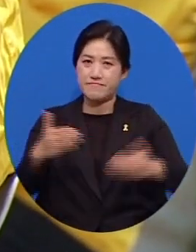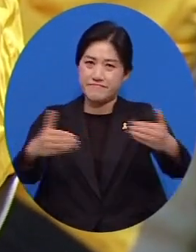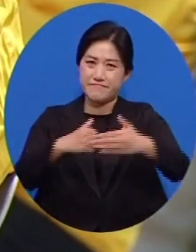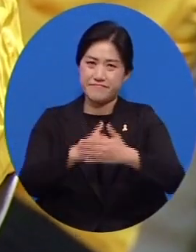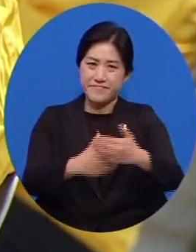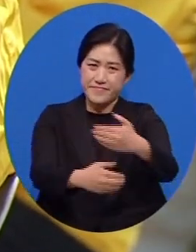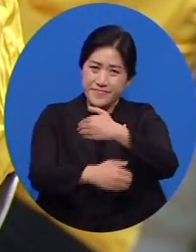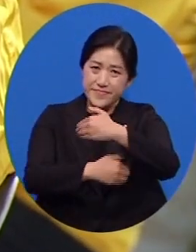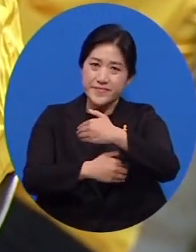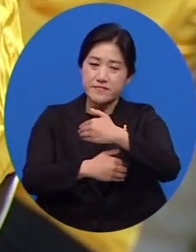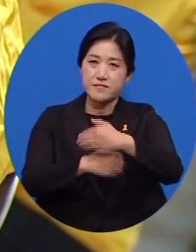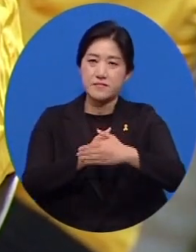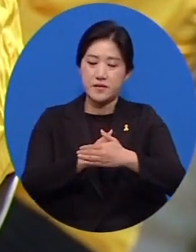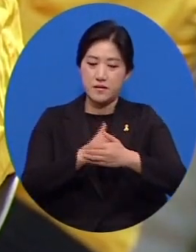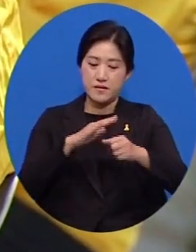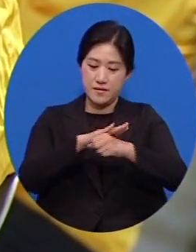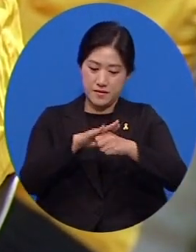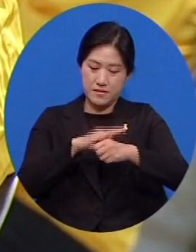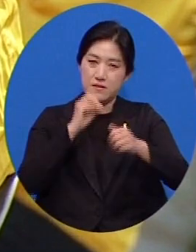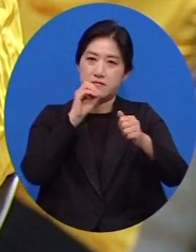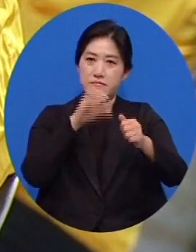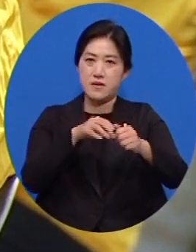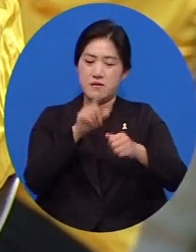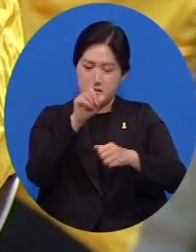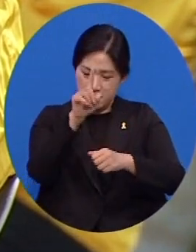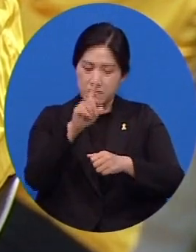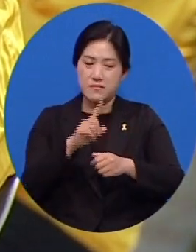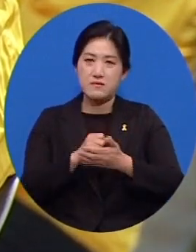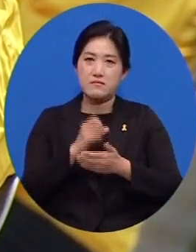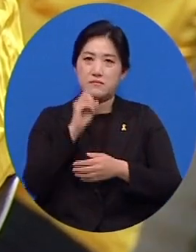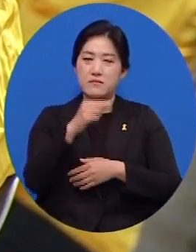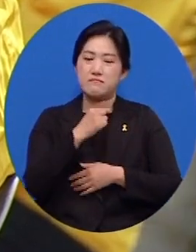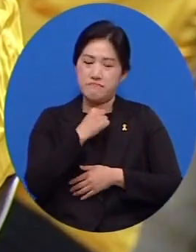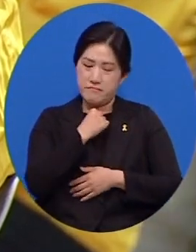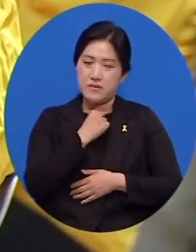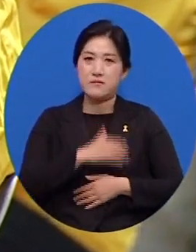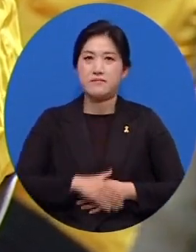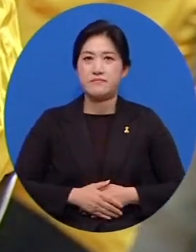품에 꼭 안고 사랑한단 말 그 한마디 꼭 해주고 싶습니다.